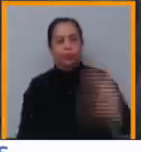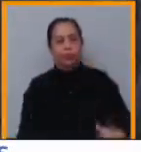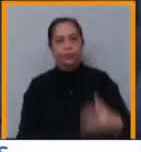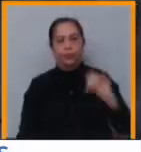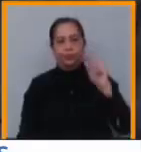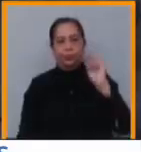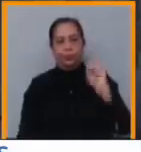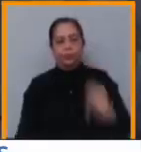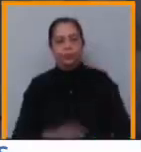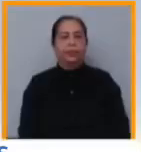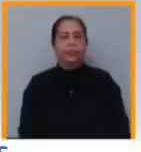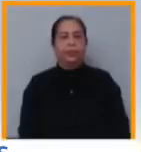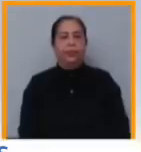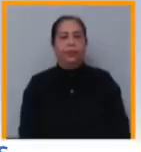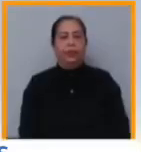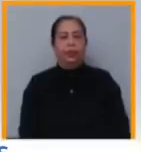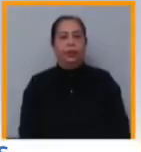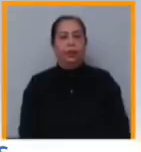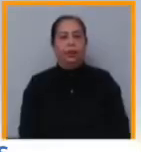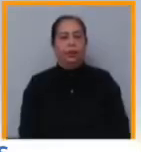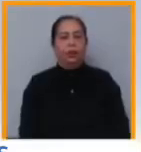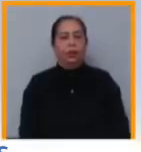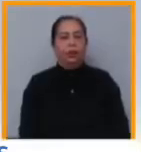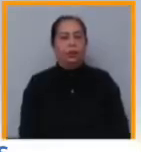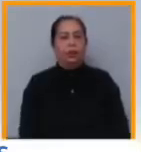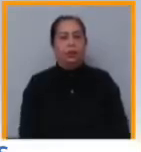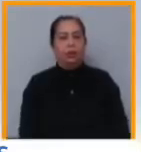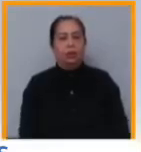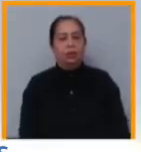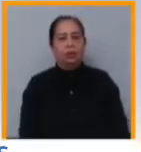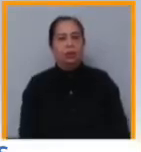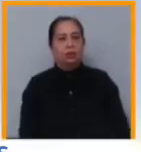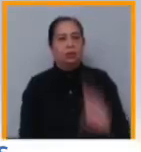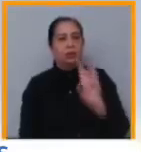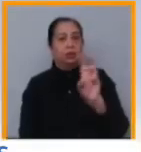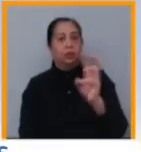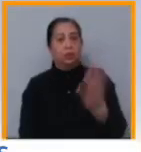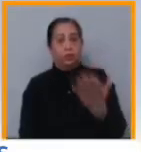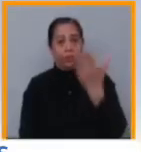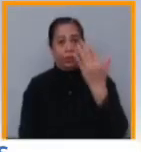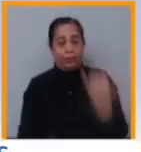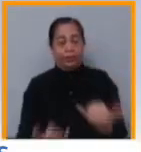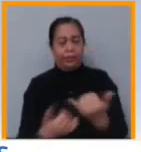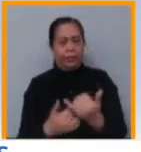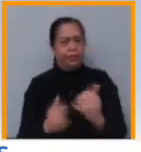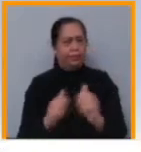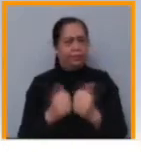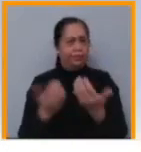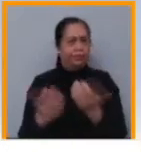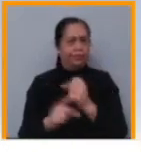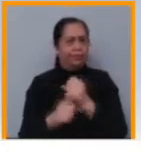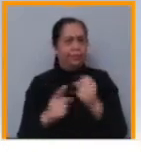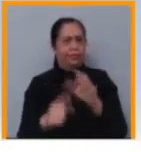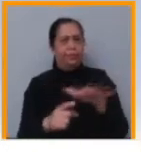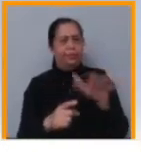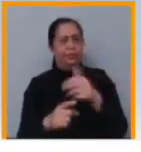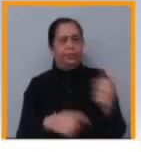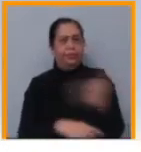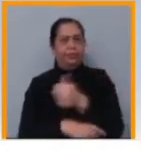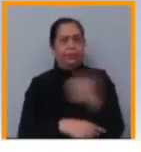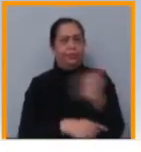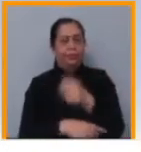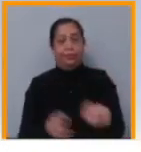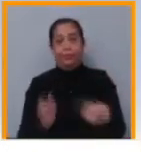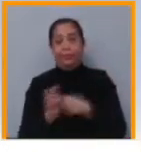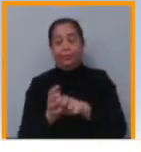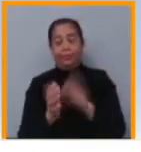Buong Puso, para sa Pilipino. Pasado na sa 6:00 na umaga, kumusayin natin ngayong umaga ang mga pasaherong sumasakay sa EDSA